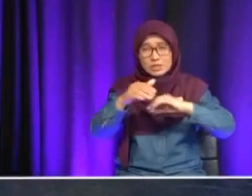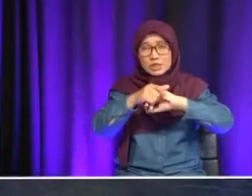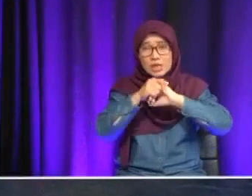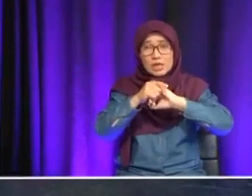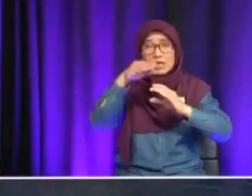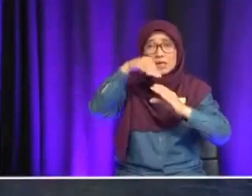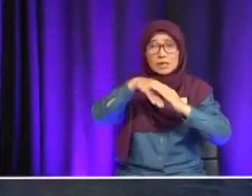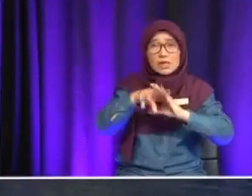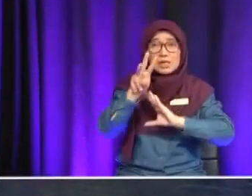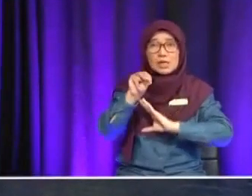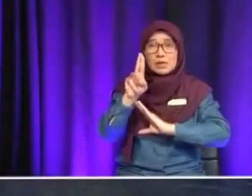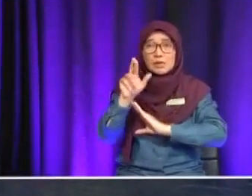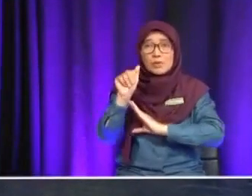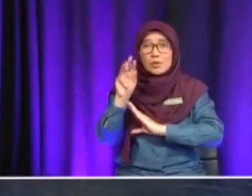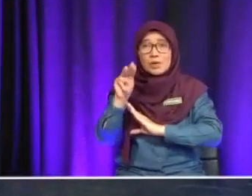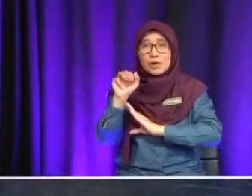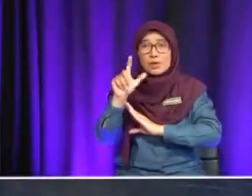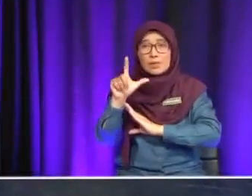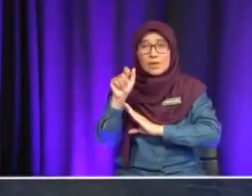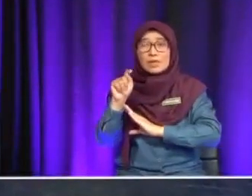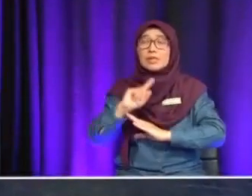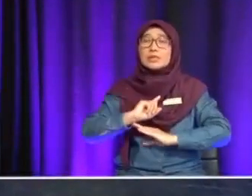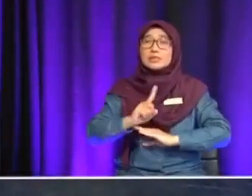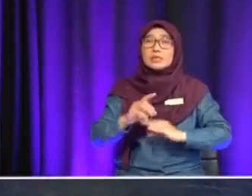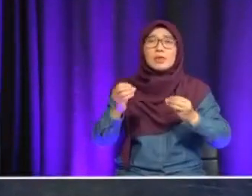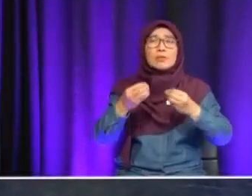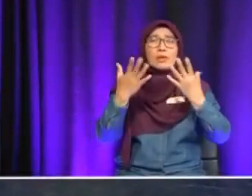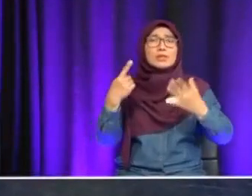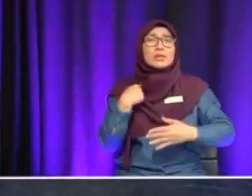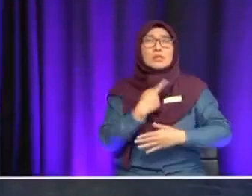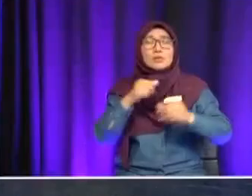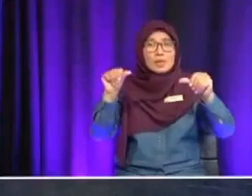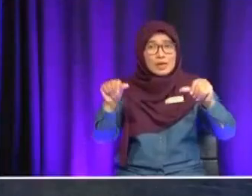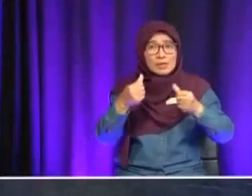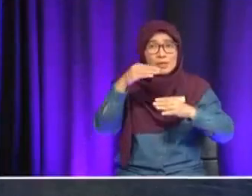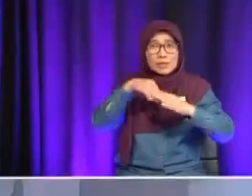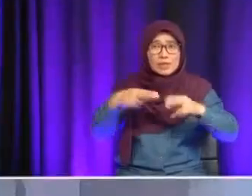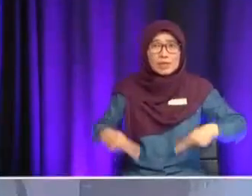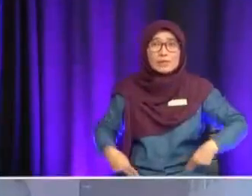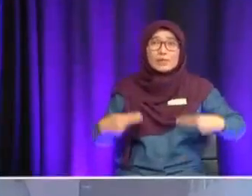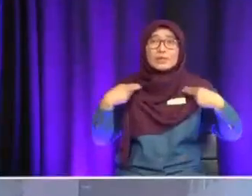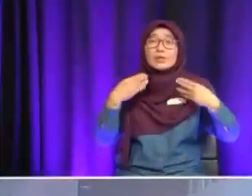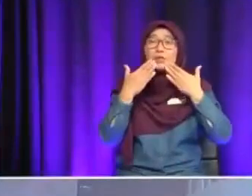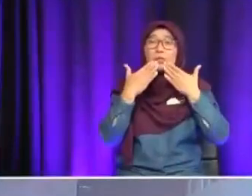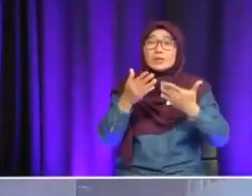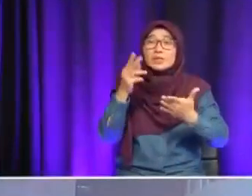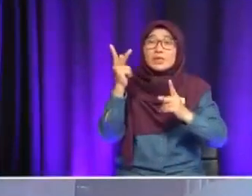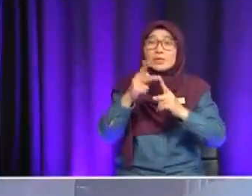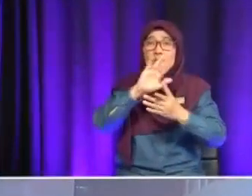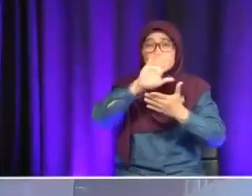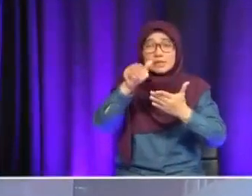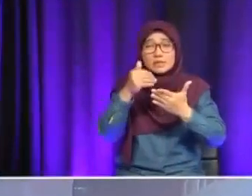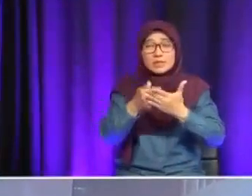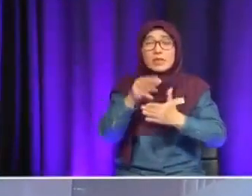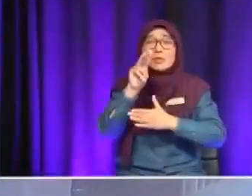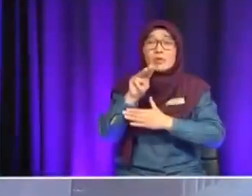dalam muamalat Islam. Banyak dan boleh kita amalkan dalam kehidupan kita. Terima kasih juga pada semua murid-murid di talian dan juga semua murid-murid yang